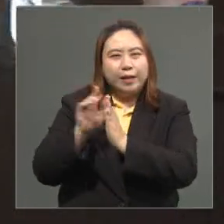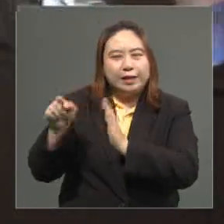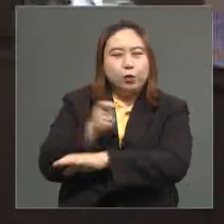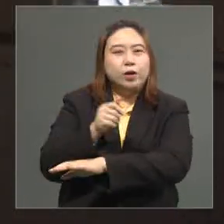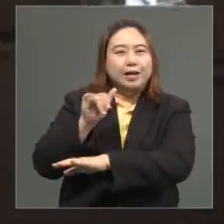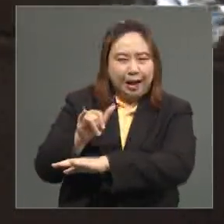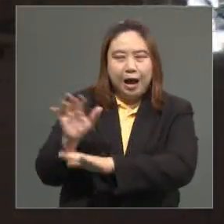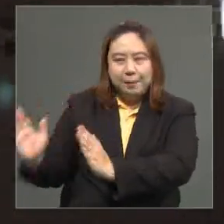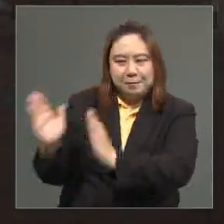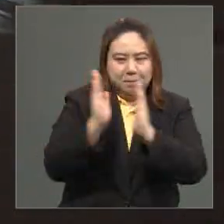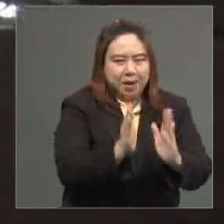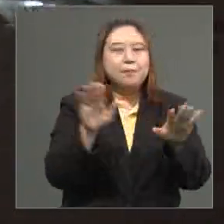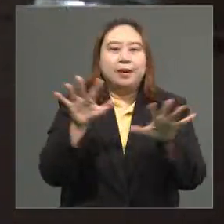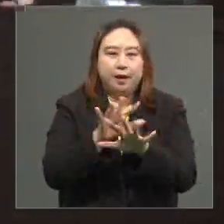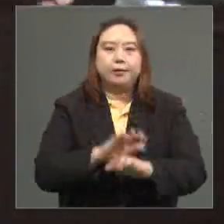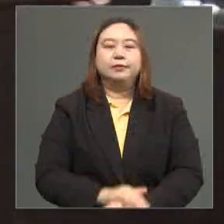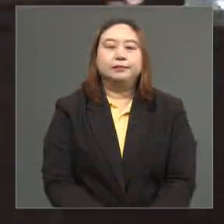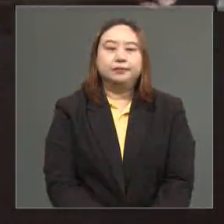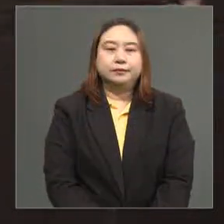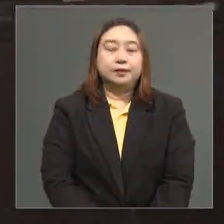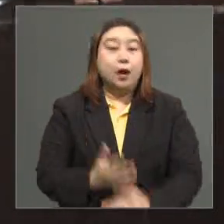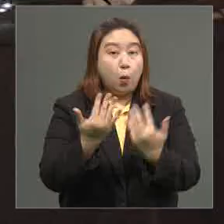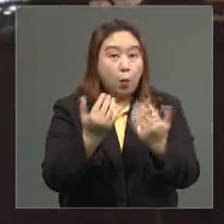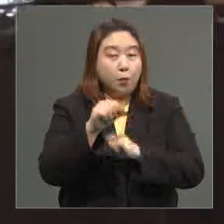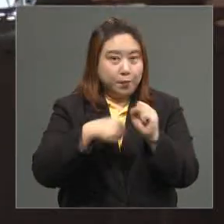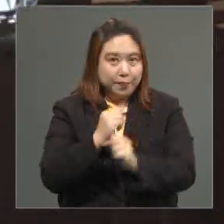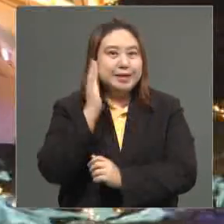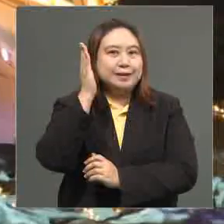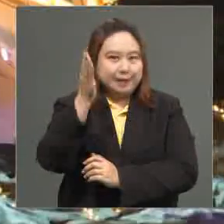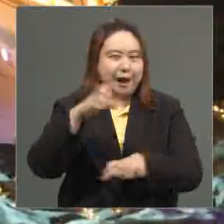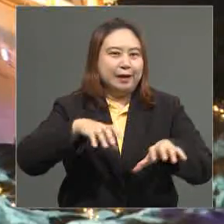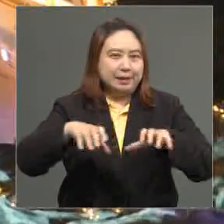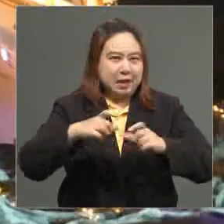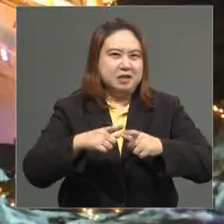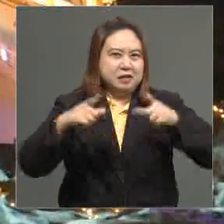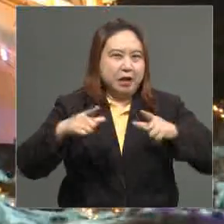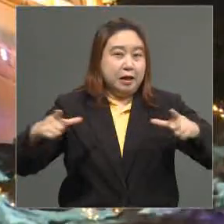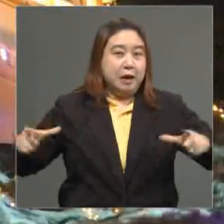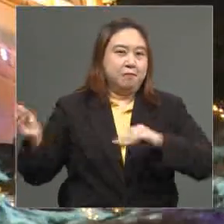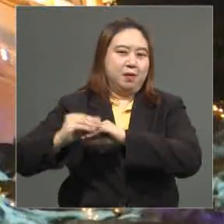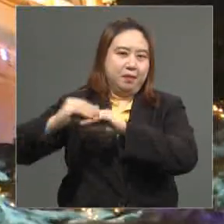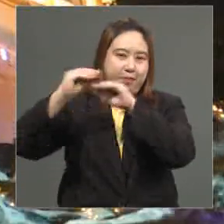านั่นเองครับสวยมาก สวยมากจริงๆเดี๋ยวปีหน้าน่าจะยิ่งใหญ่ขึ้นไปเรื่อยๆนะ